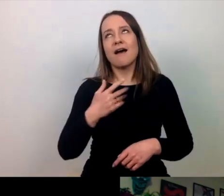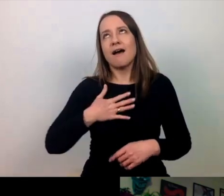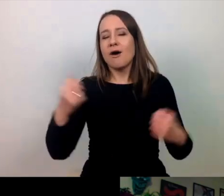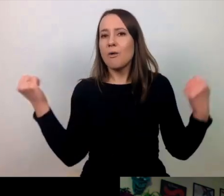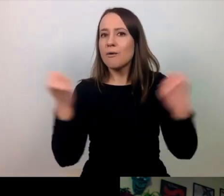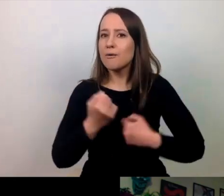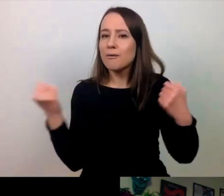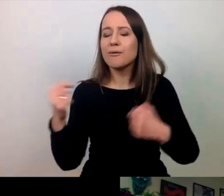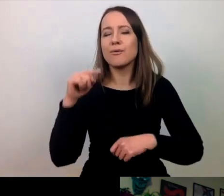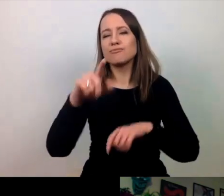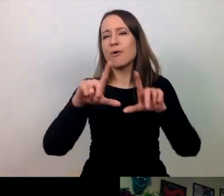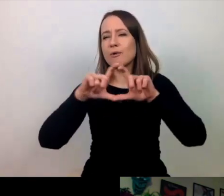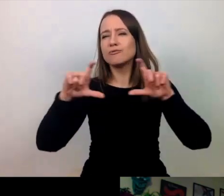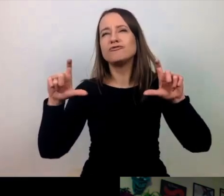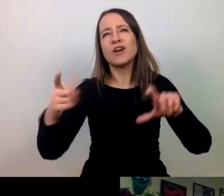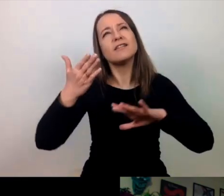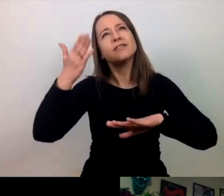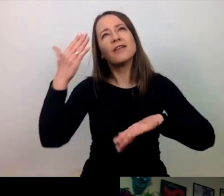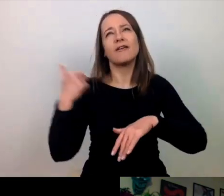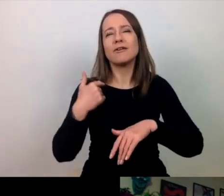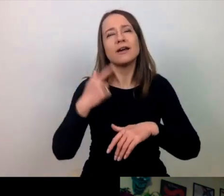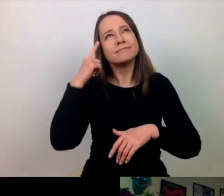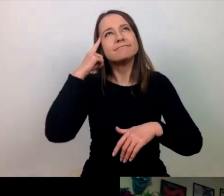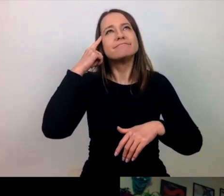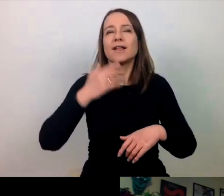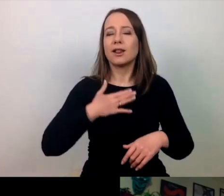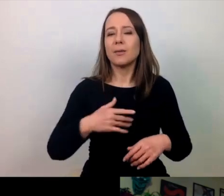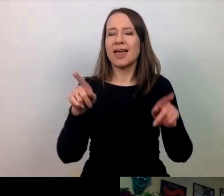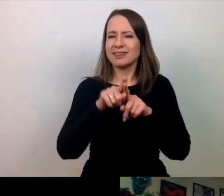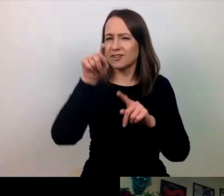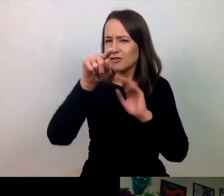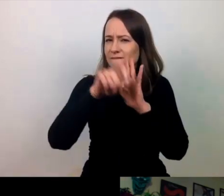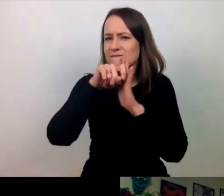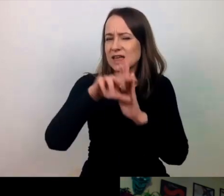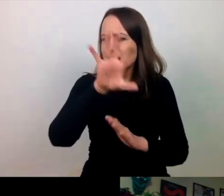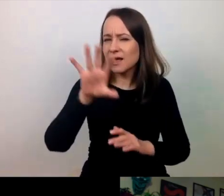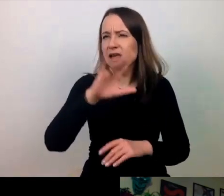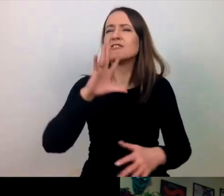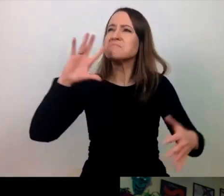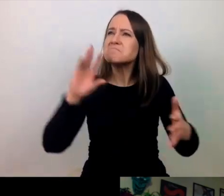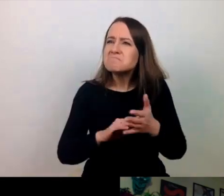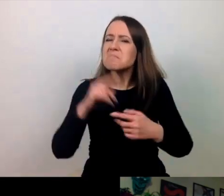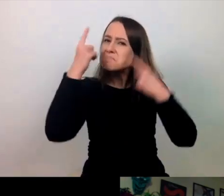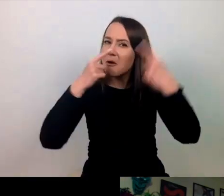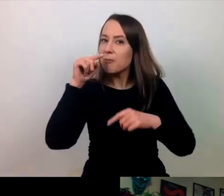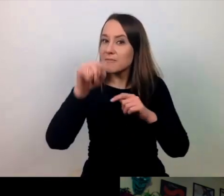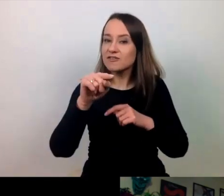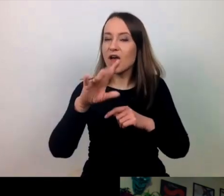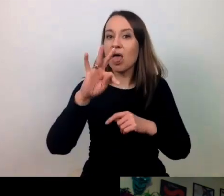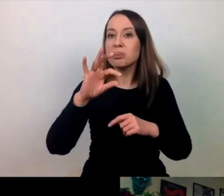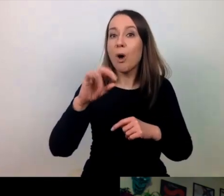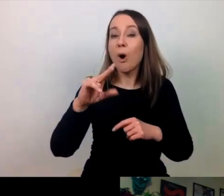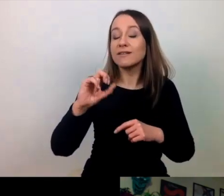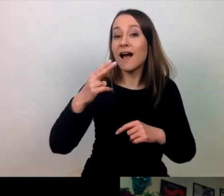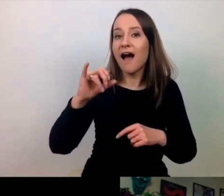do tamtego czasu. Zresztą ten film też jakby mnie skłonił do tego, żeby ponownie pomyśleć o tej Toskanii, bo to też jest taki powrót do